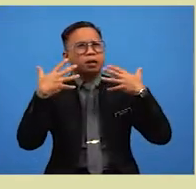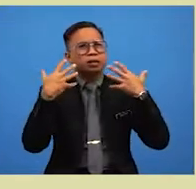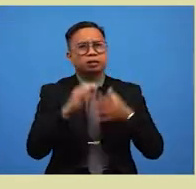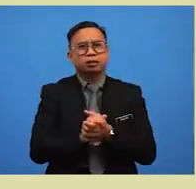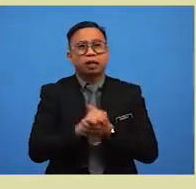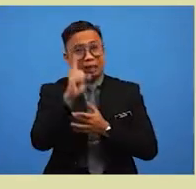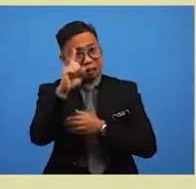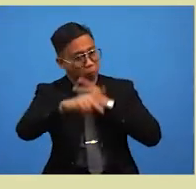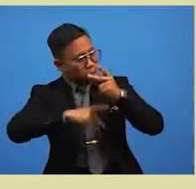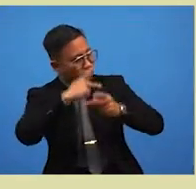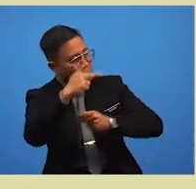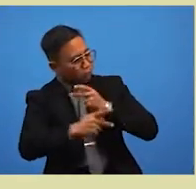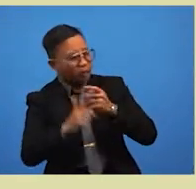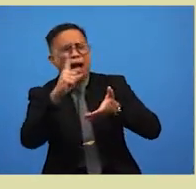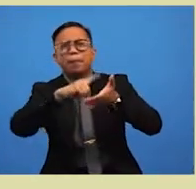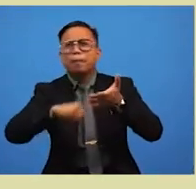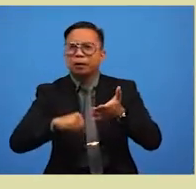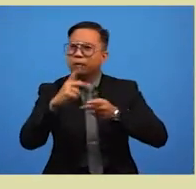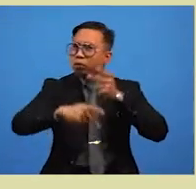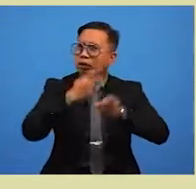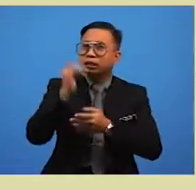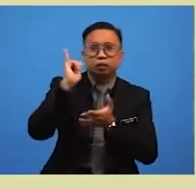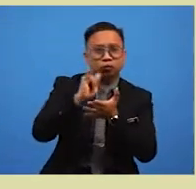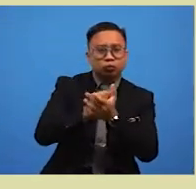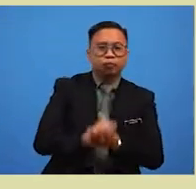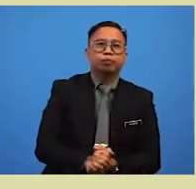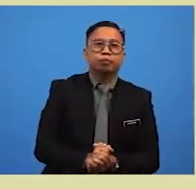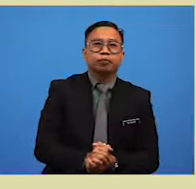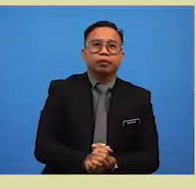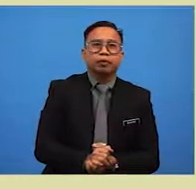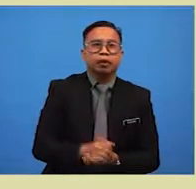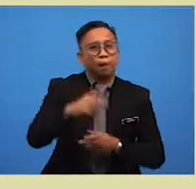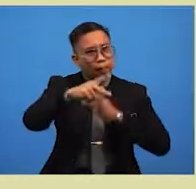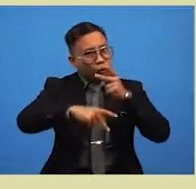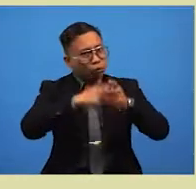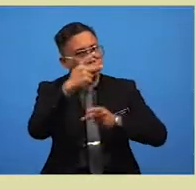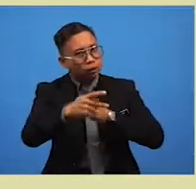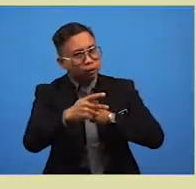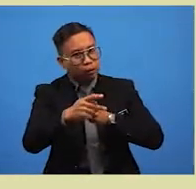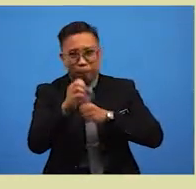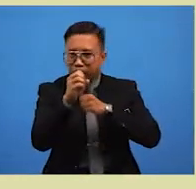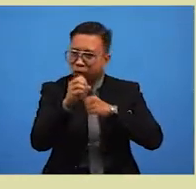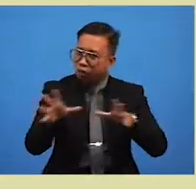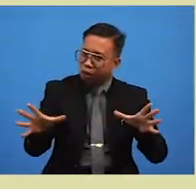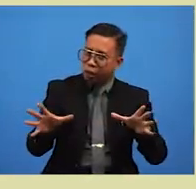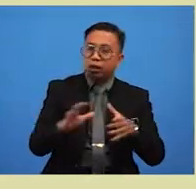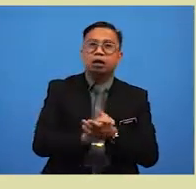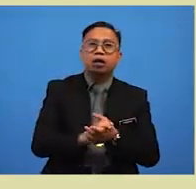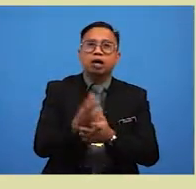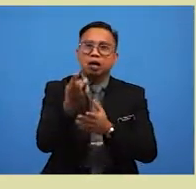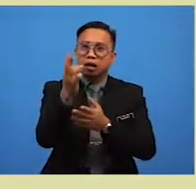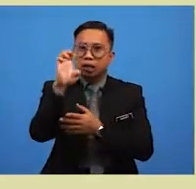suatu proses. Apakah proses itu? Iaitu proses pemecahan, pereputan